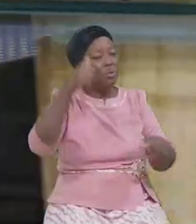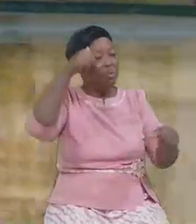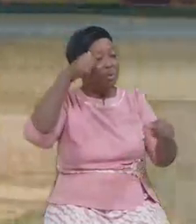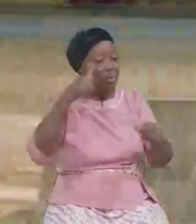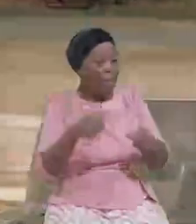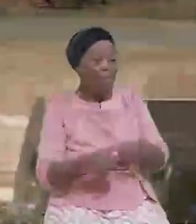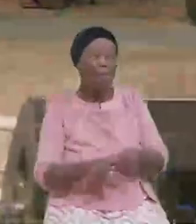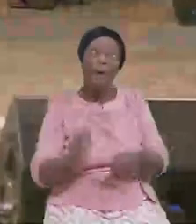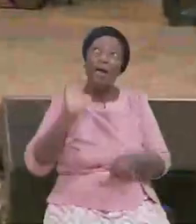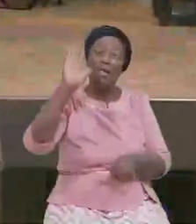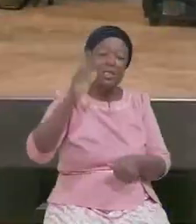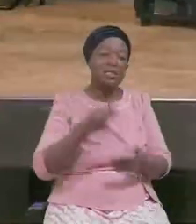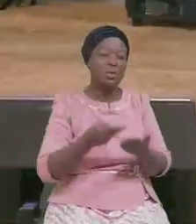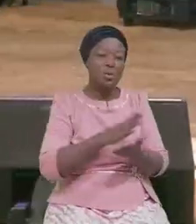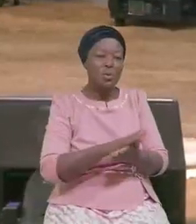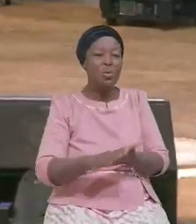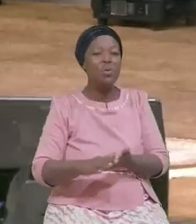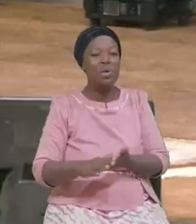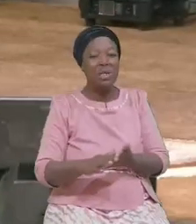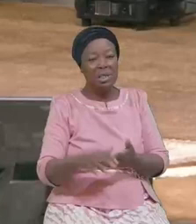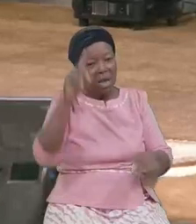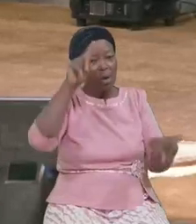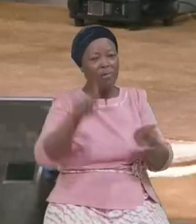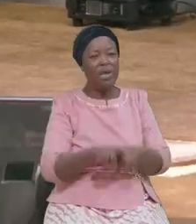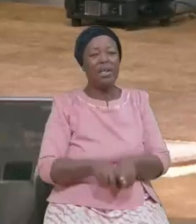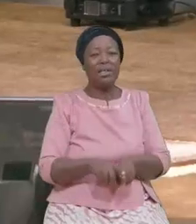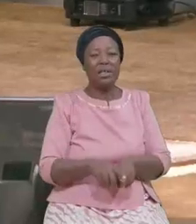Et se souvient de sa sainte alliance.